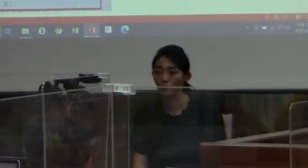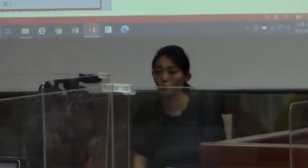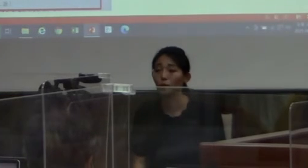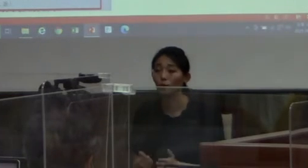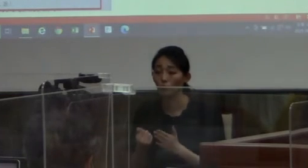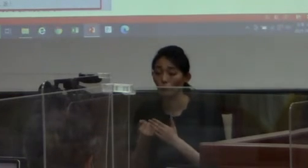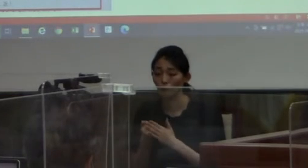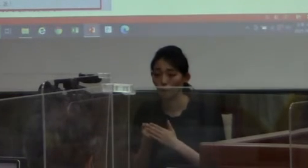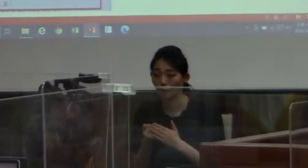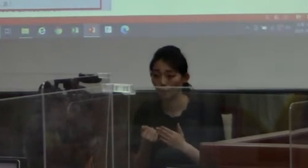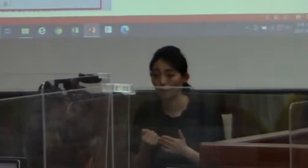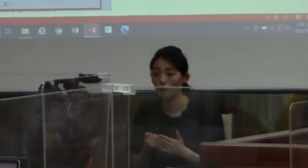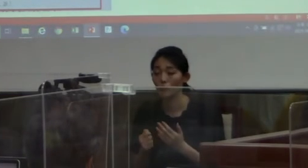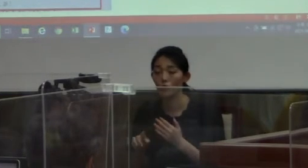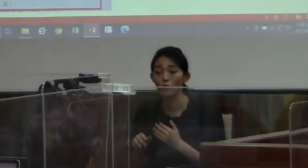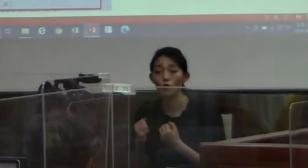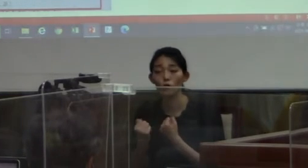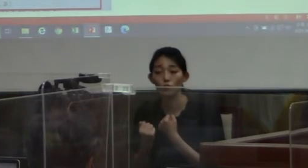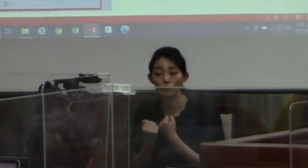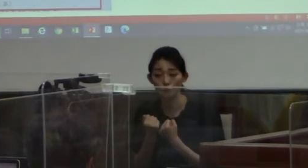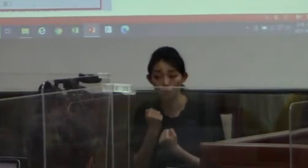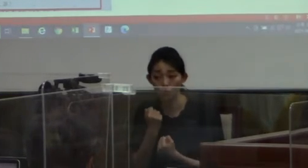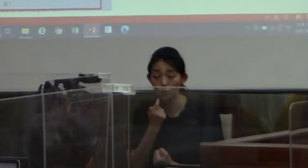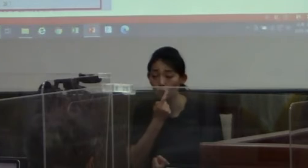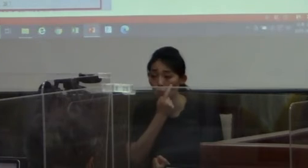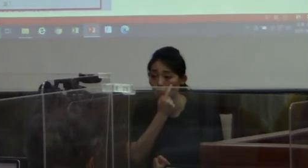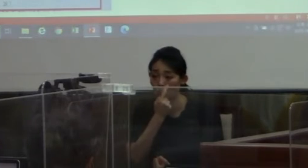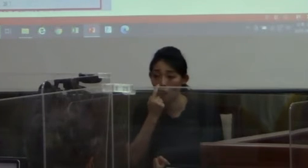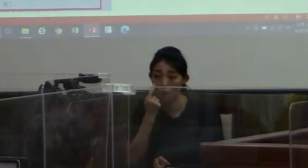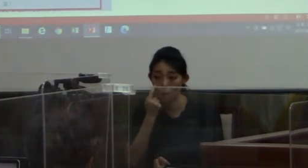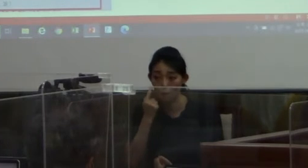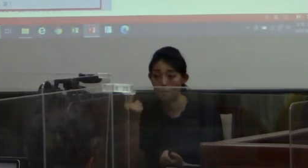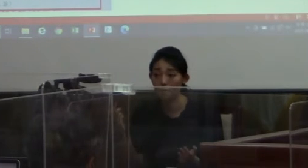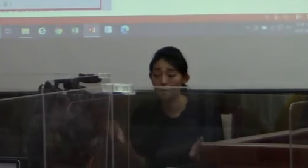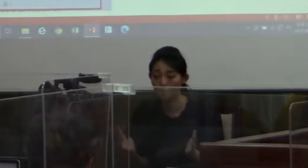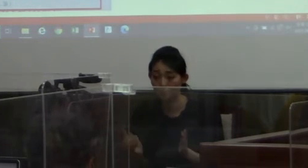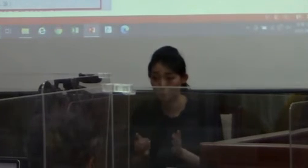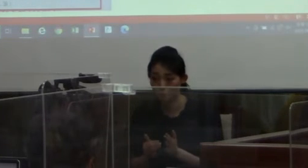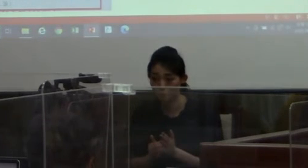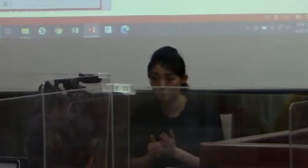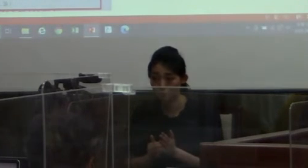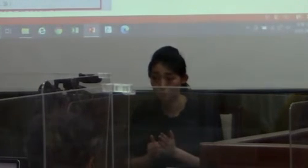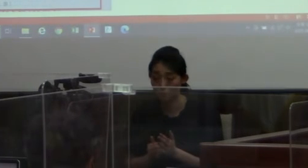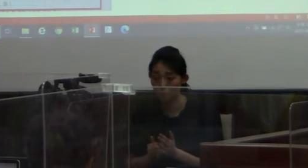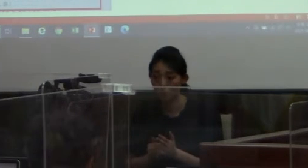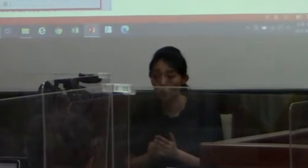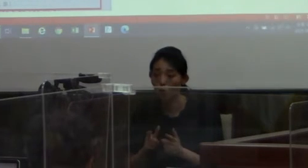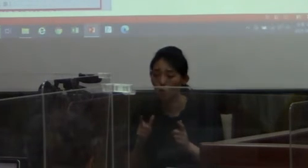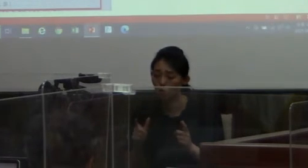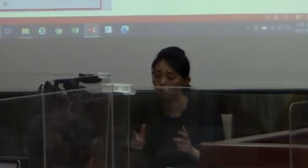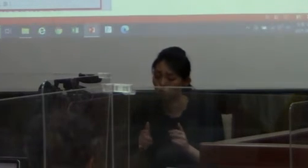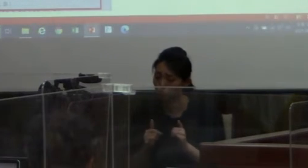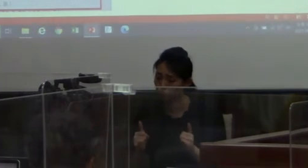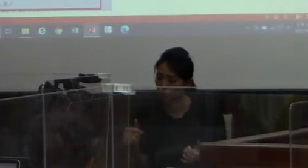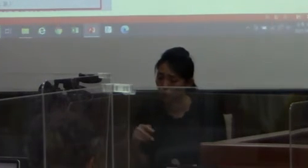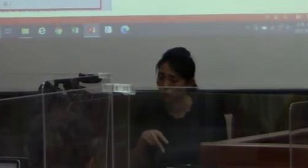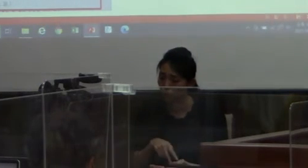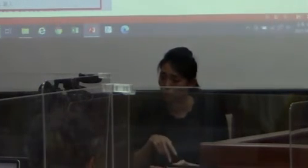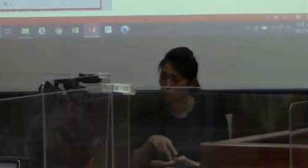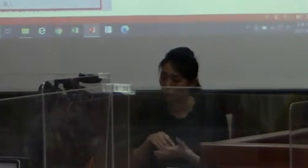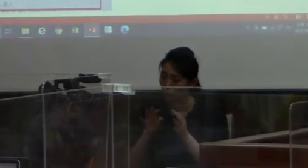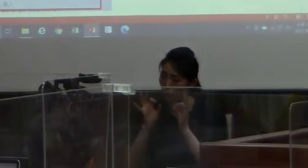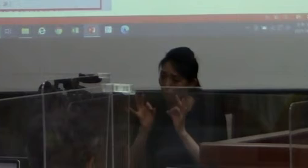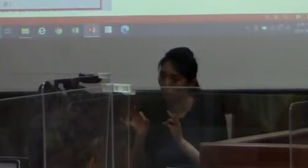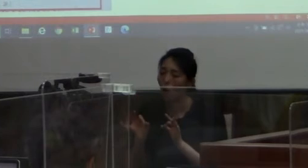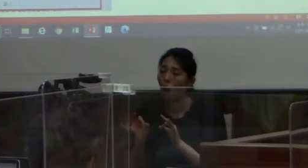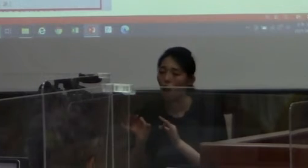그래서 그럼에도 불구하고 확인을 했습니다가 주민들에 대해서는 주민 입장에서 볼 때는 아, 그럼